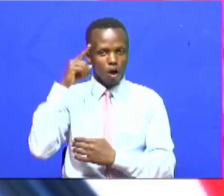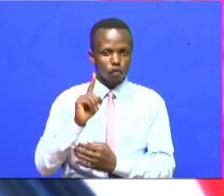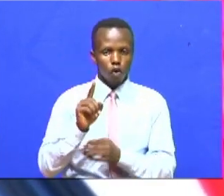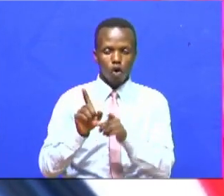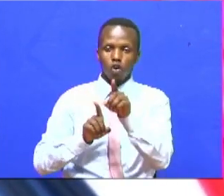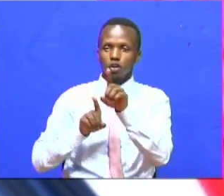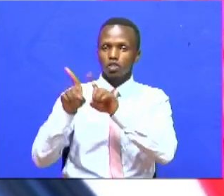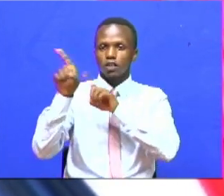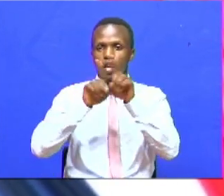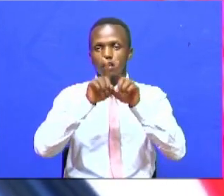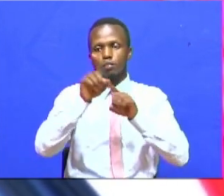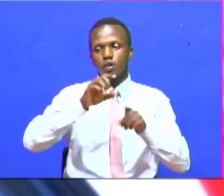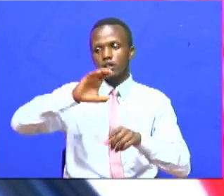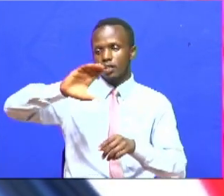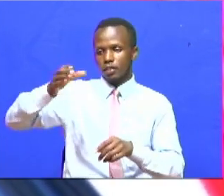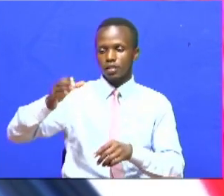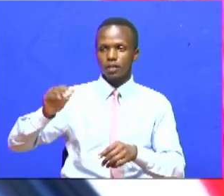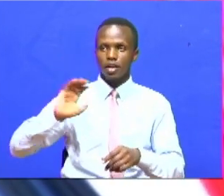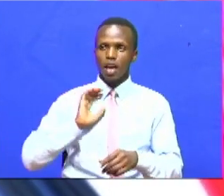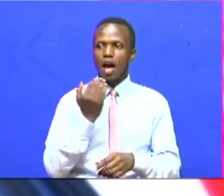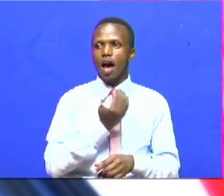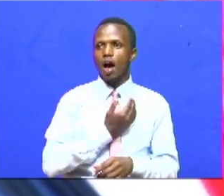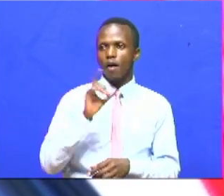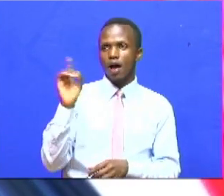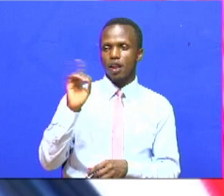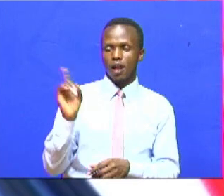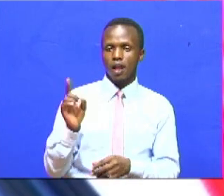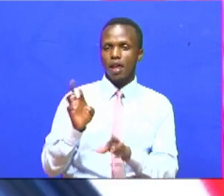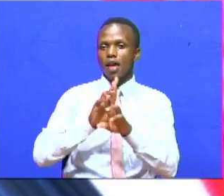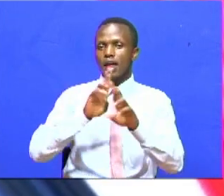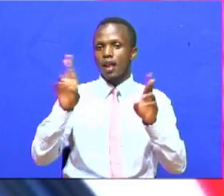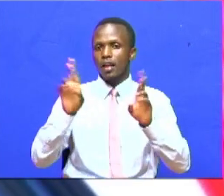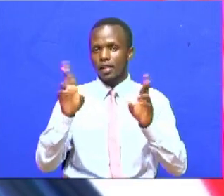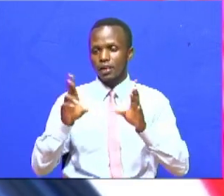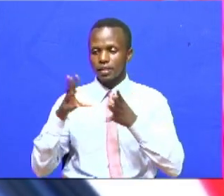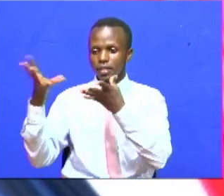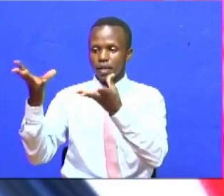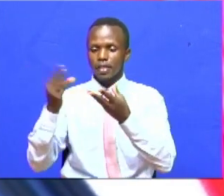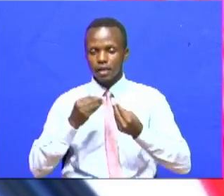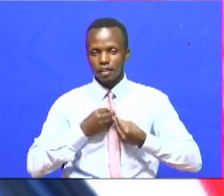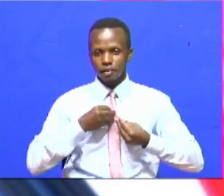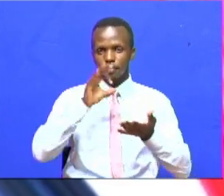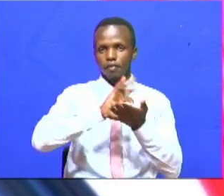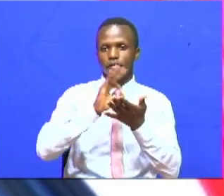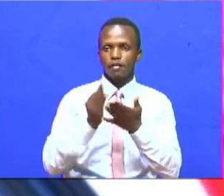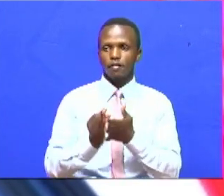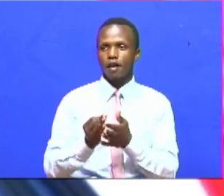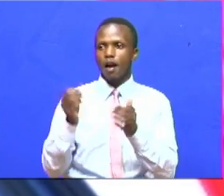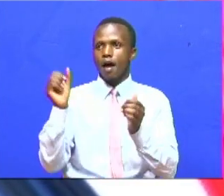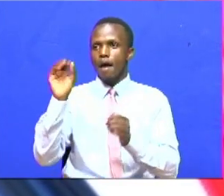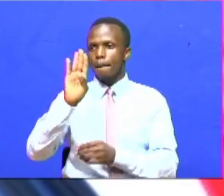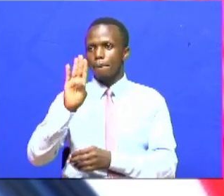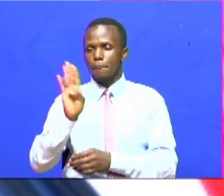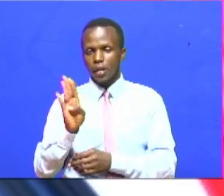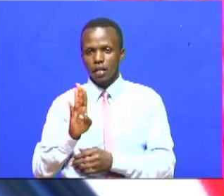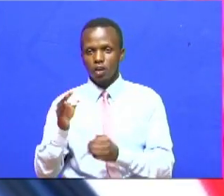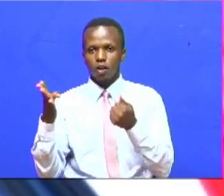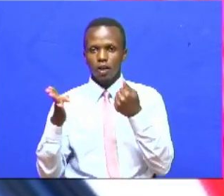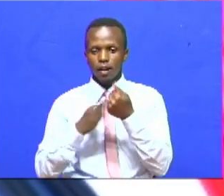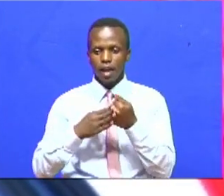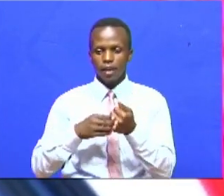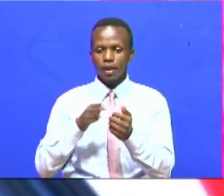transport katika city yetu ya Nairobi. Tayari wametupatia pesa bilioni 9 ya kupanga hiyo